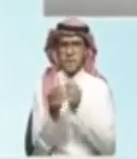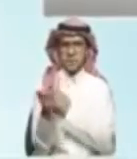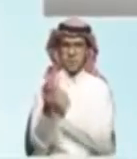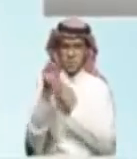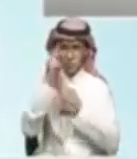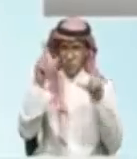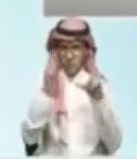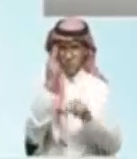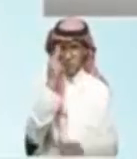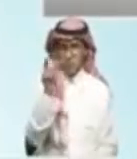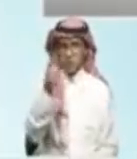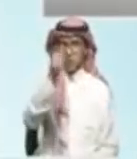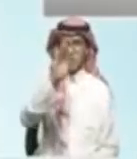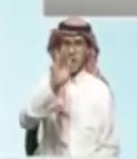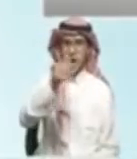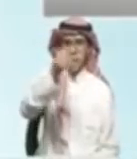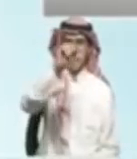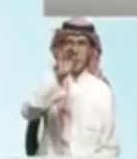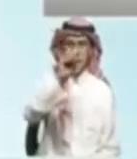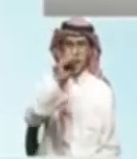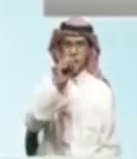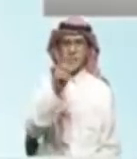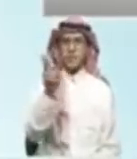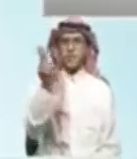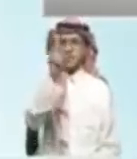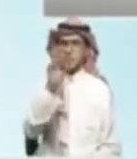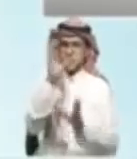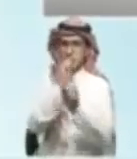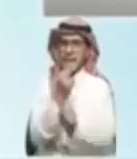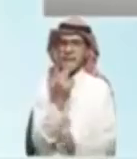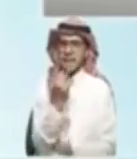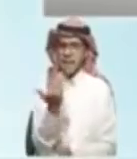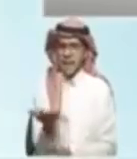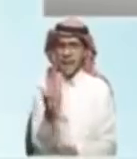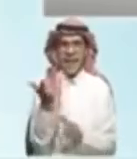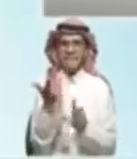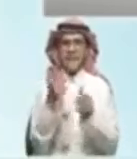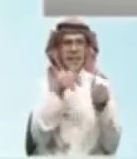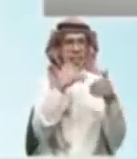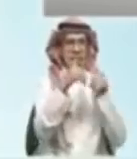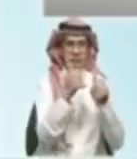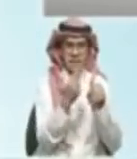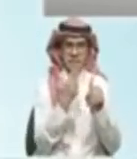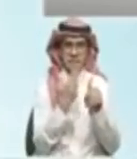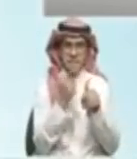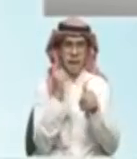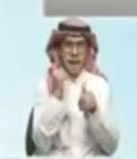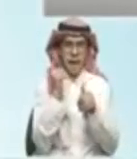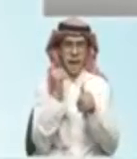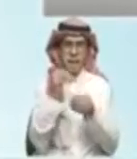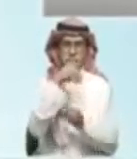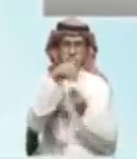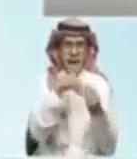السعودية الزميل أسامة العبيدي. أسامة مساء الخير، وكيف تبدو انسيابية الحركة لديك؟